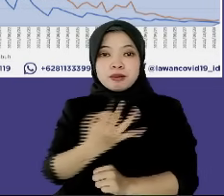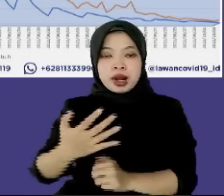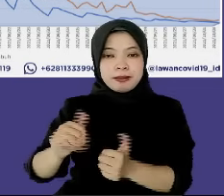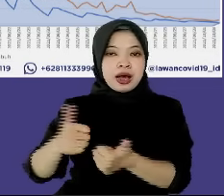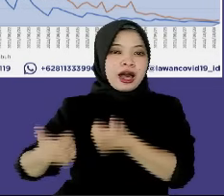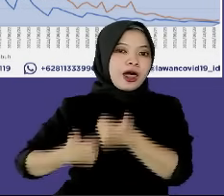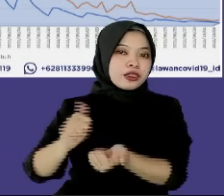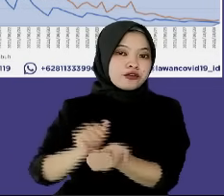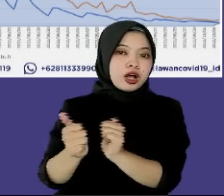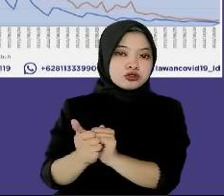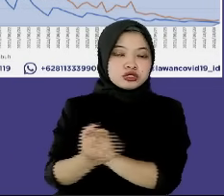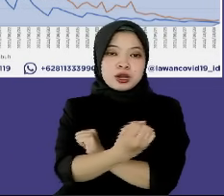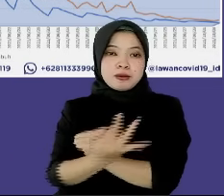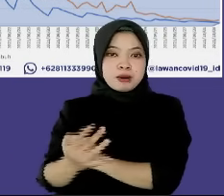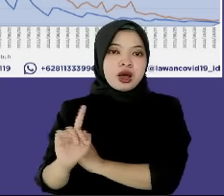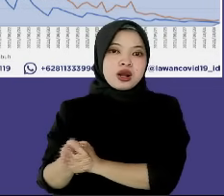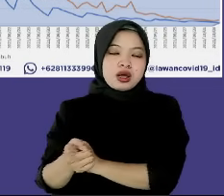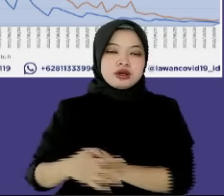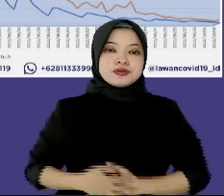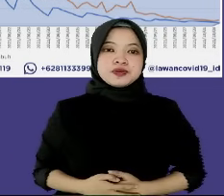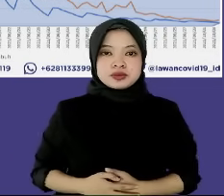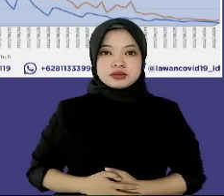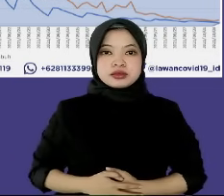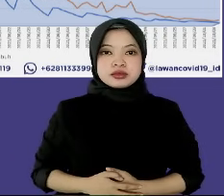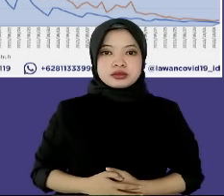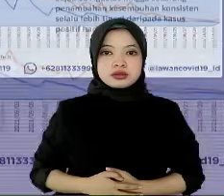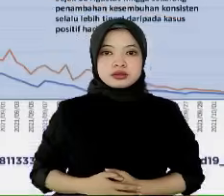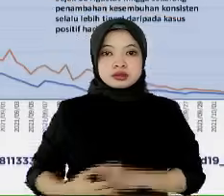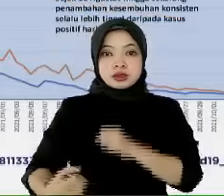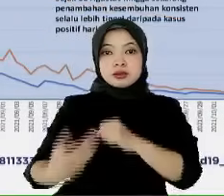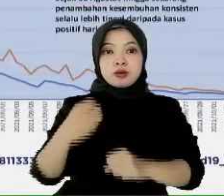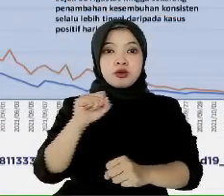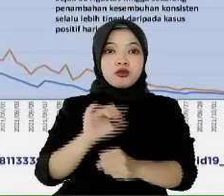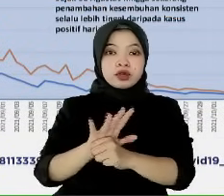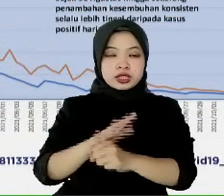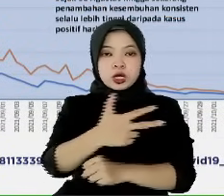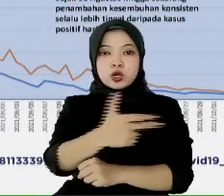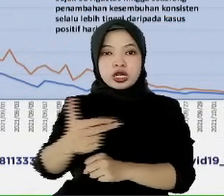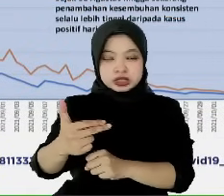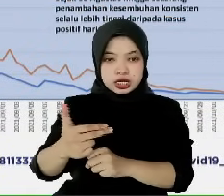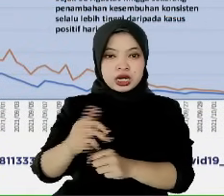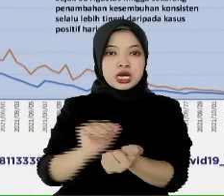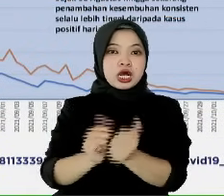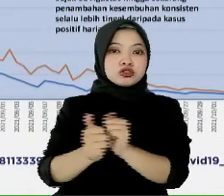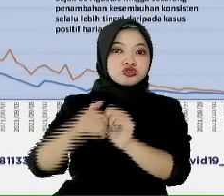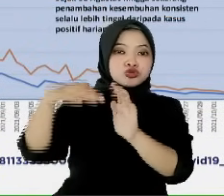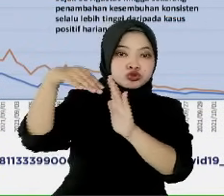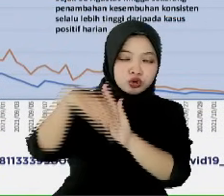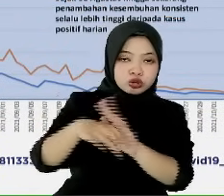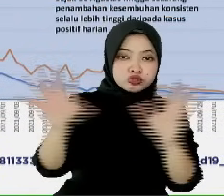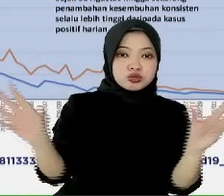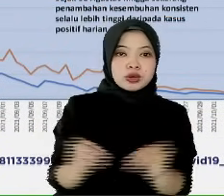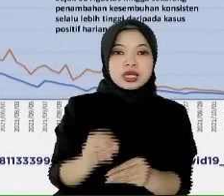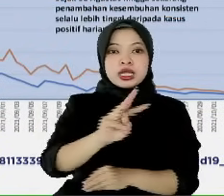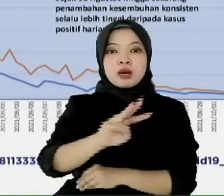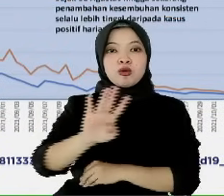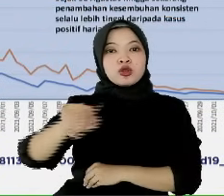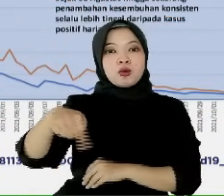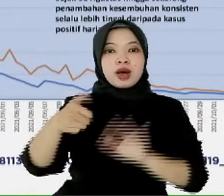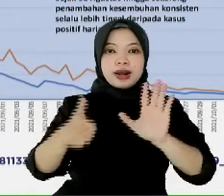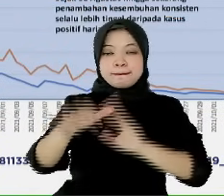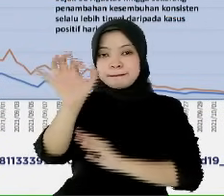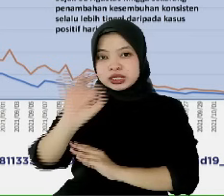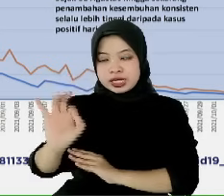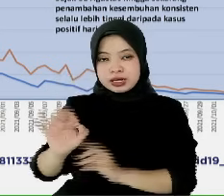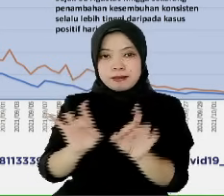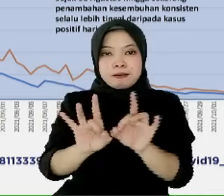aktif. Kasus positif di Indonesia pada minggu ini mengalami penurunan 34,6%